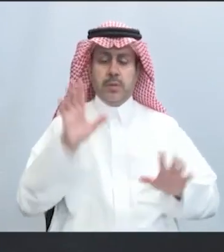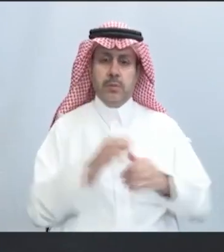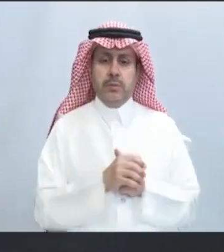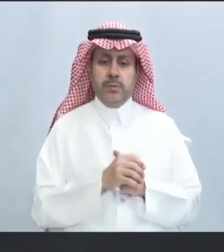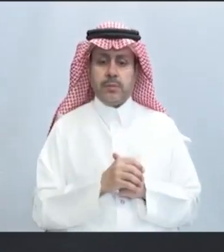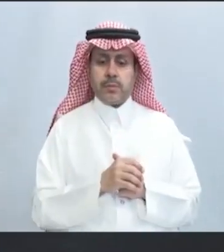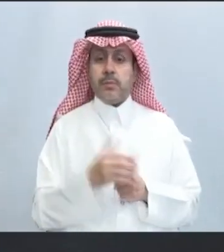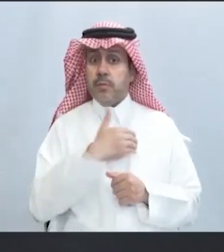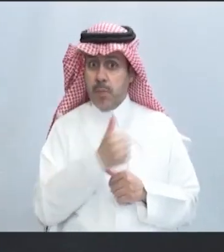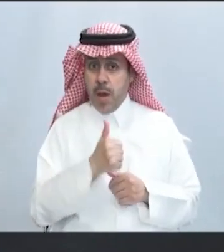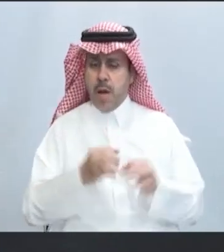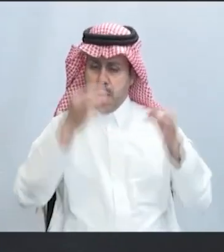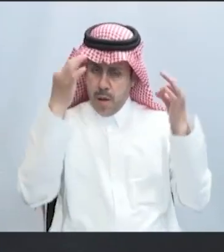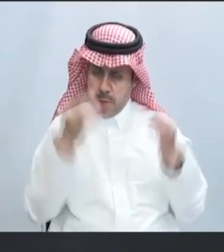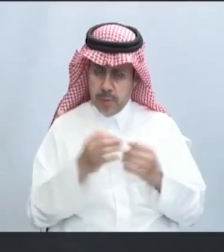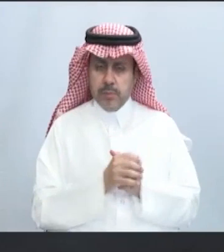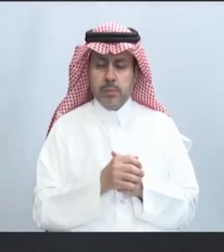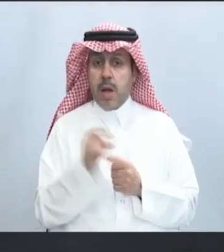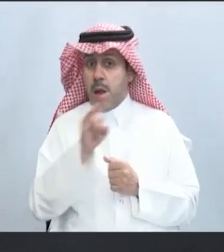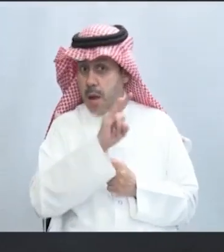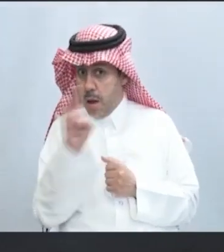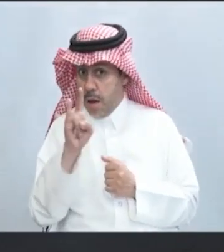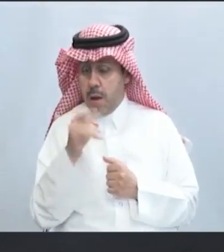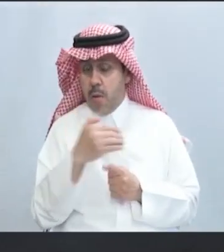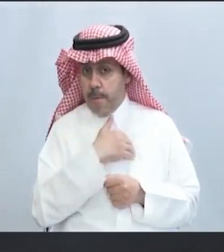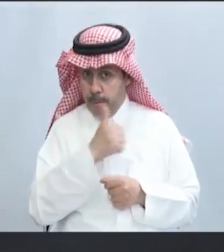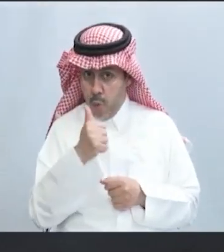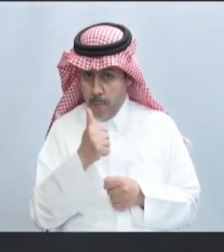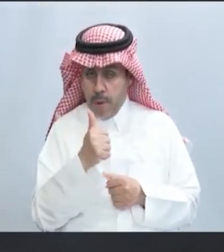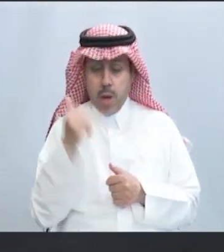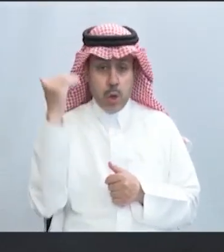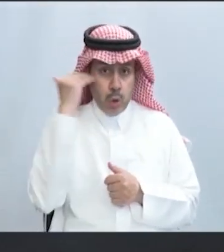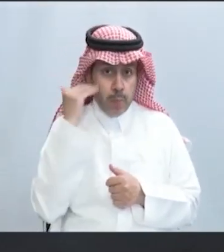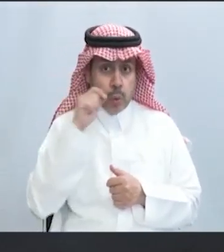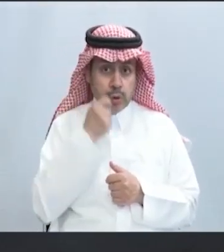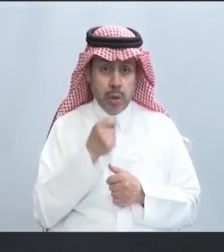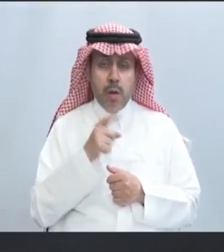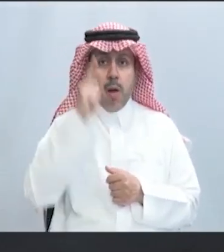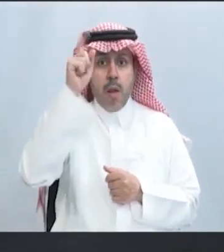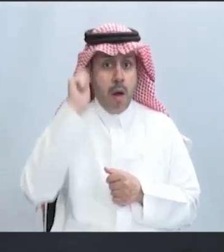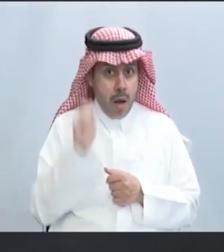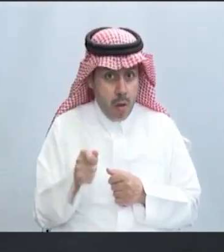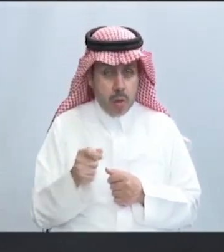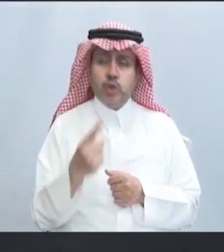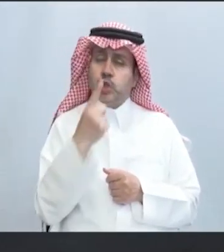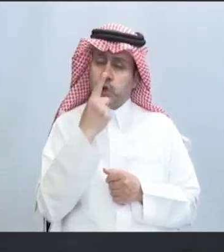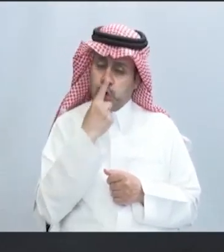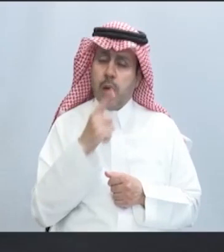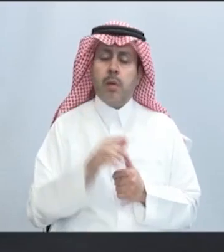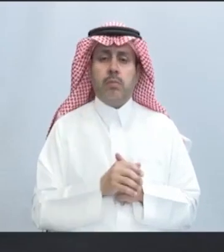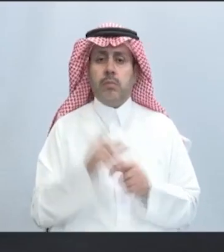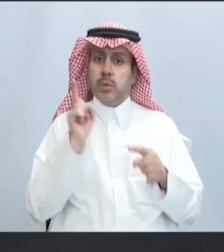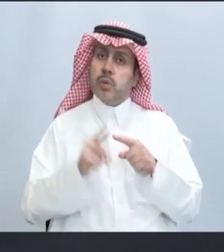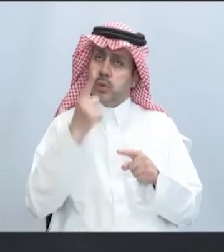من الايمان الكامل وما كان لمؤمن ولا مؤمنه اذا قضى الله ورسوله امرا ان يكون لهم الخيره